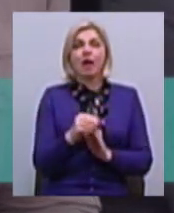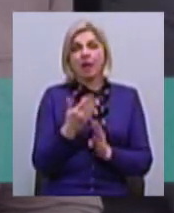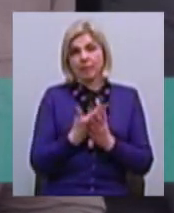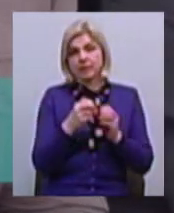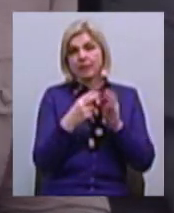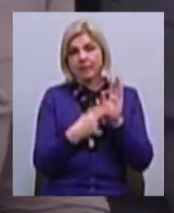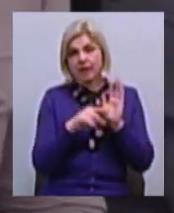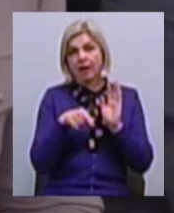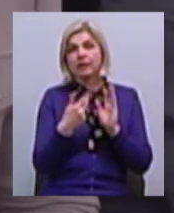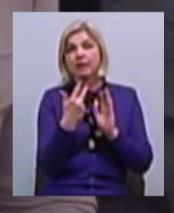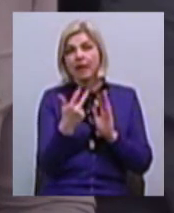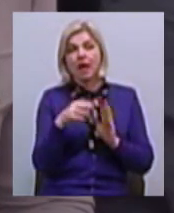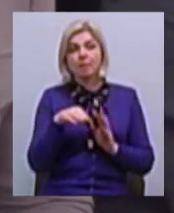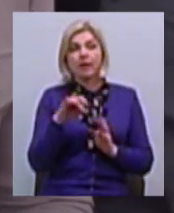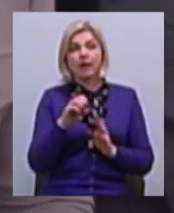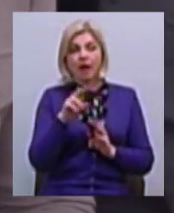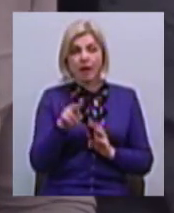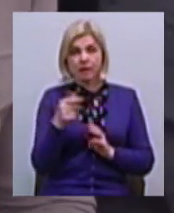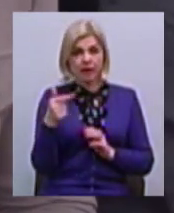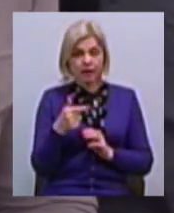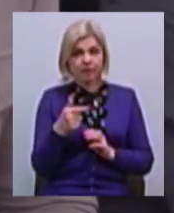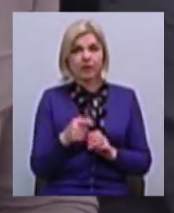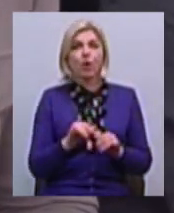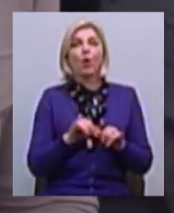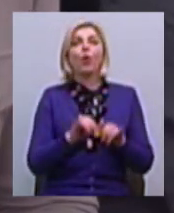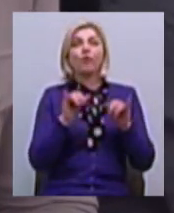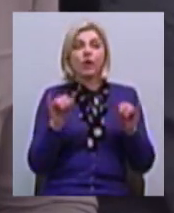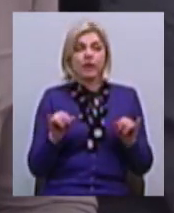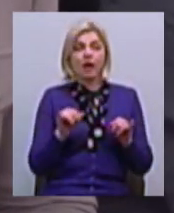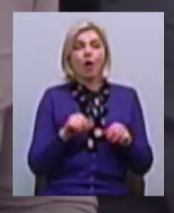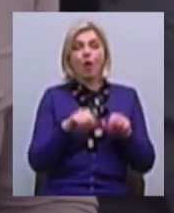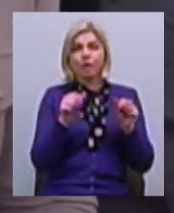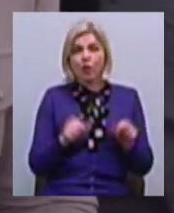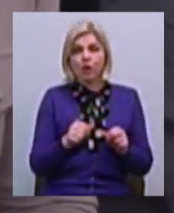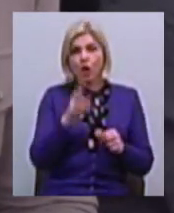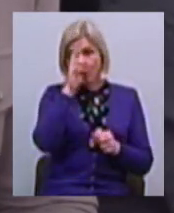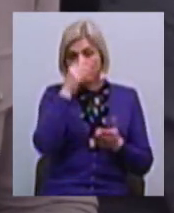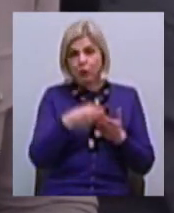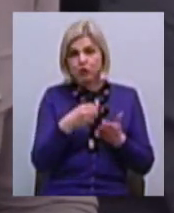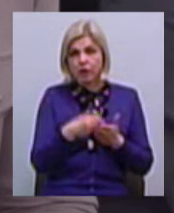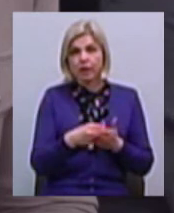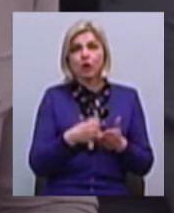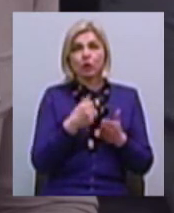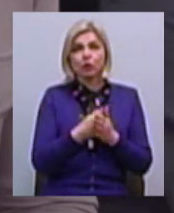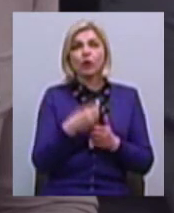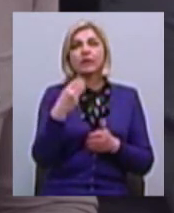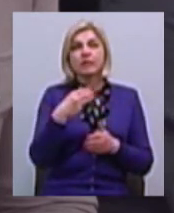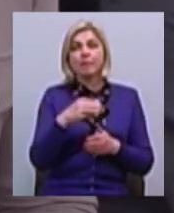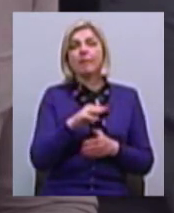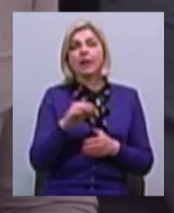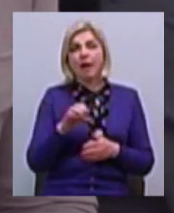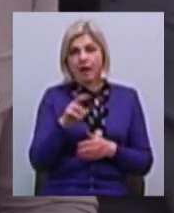17,3 мільярдів гривень. Збільшення надходження до бюджетів різних рівнів до 58 мільярдів